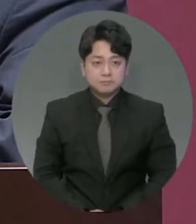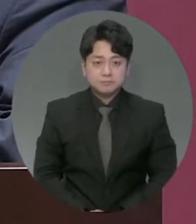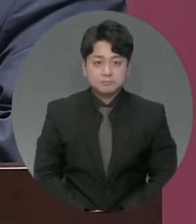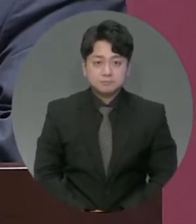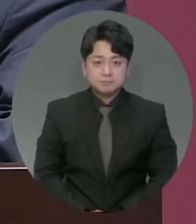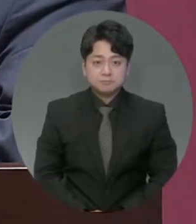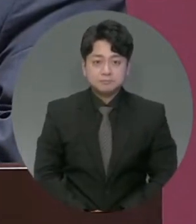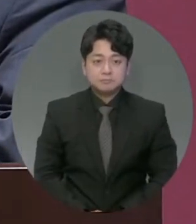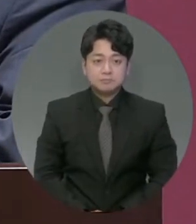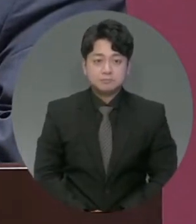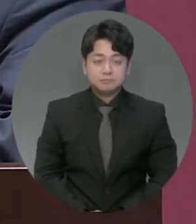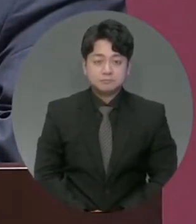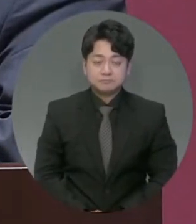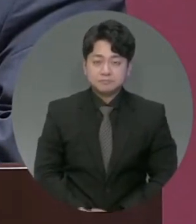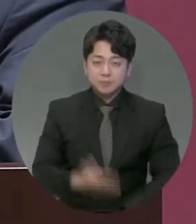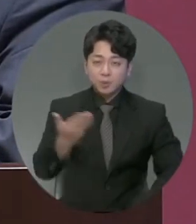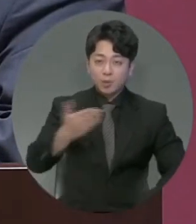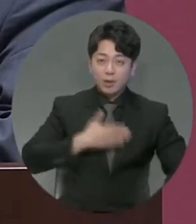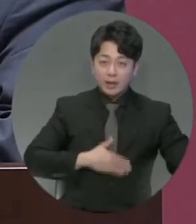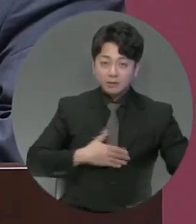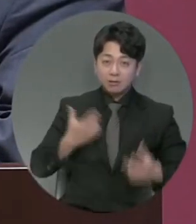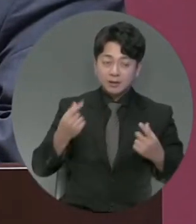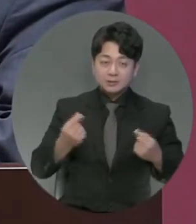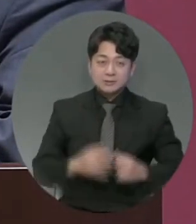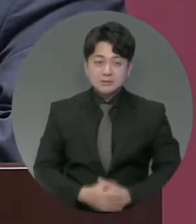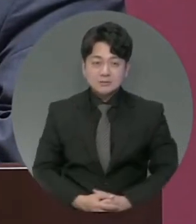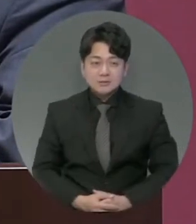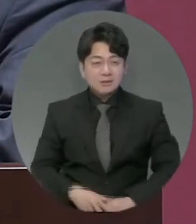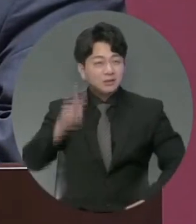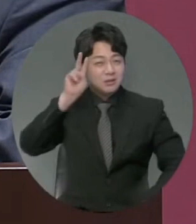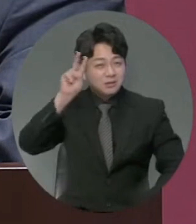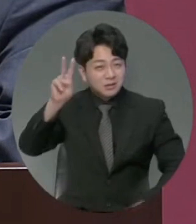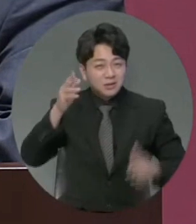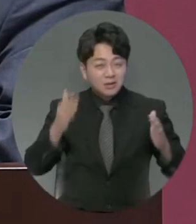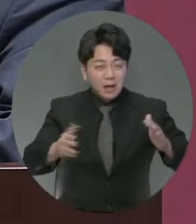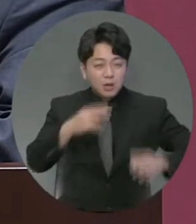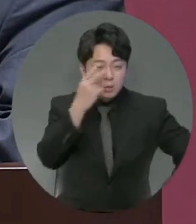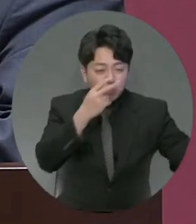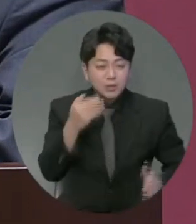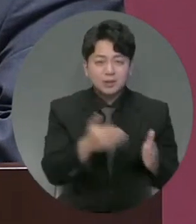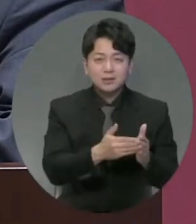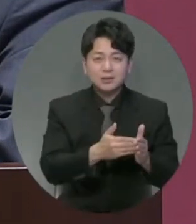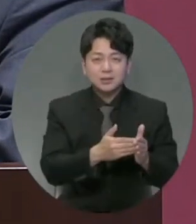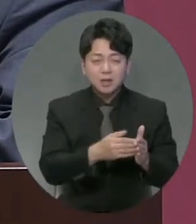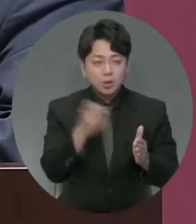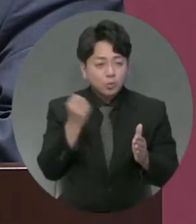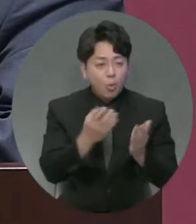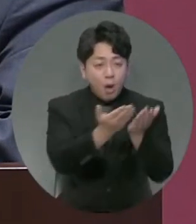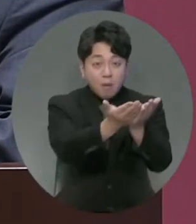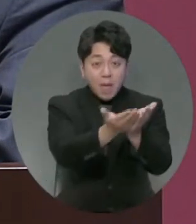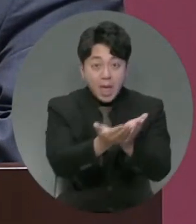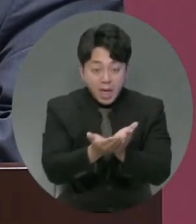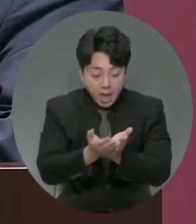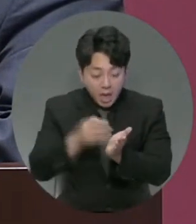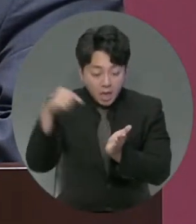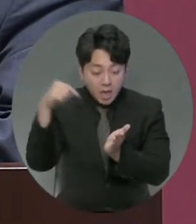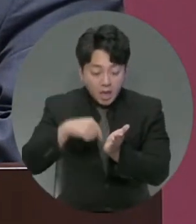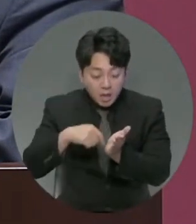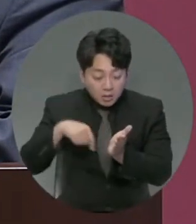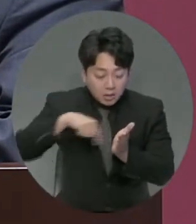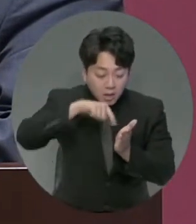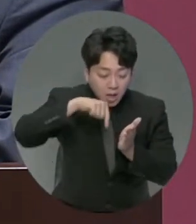주시기 바랍니다. 잘 아시다시피 이틀 정도 조사했습니다. 그리고 배 조사도 안 했기 때문에 그거를 뭐